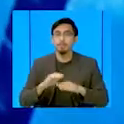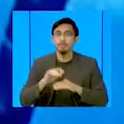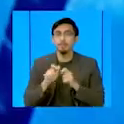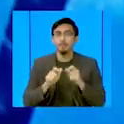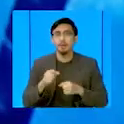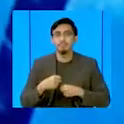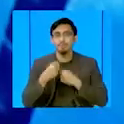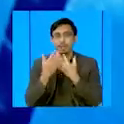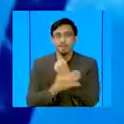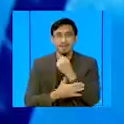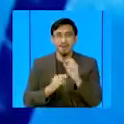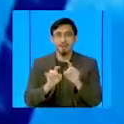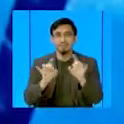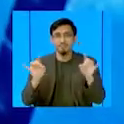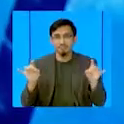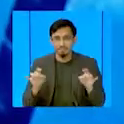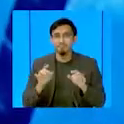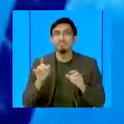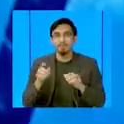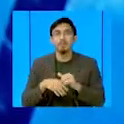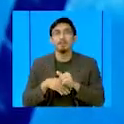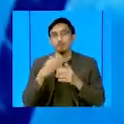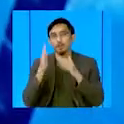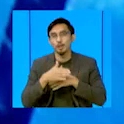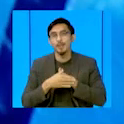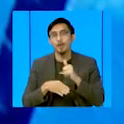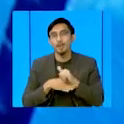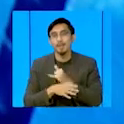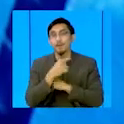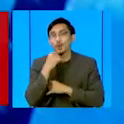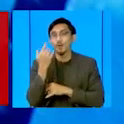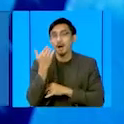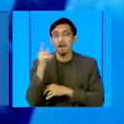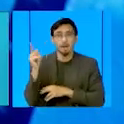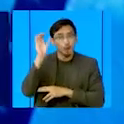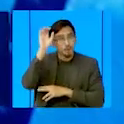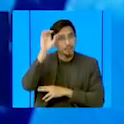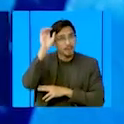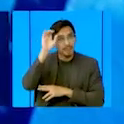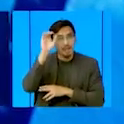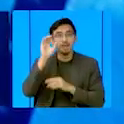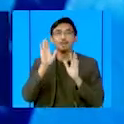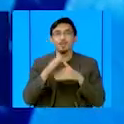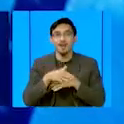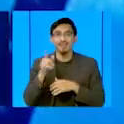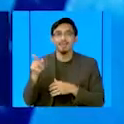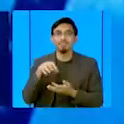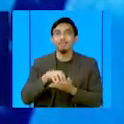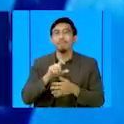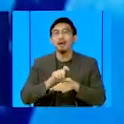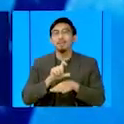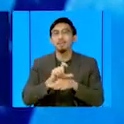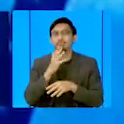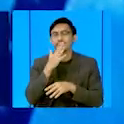Ya, selanjutnya pemirsa, ribuan umat muslim di berbagai negara telah melaksanakan sholat Idul Adha hari Minggu kemarin. Di Uzbekistan,